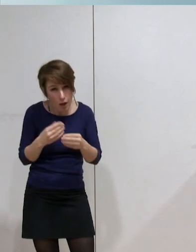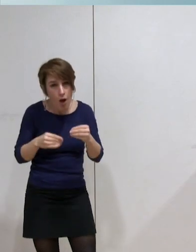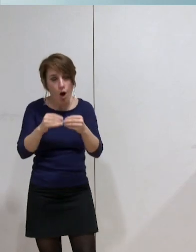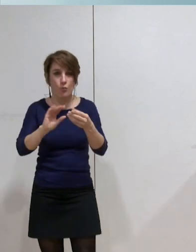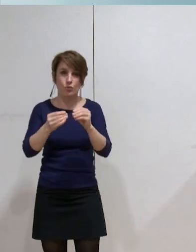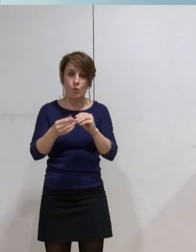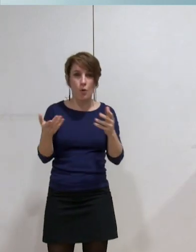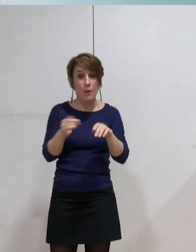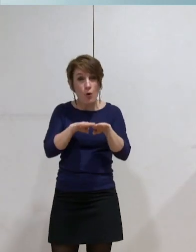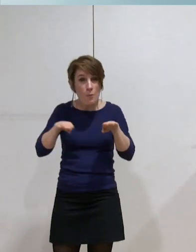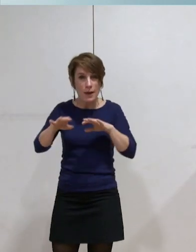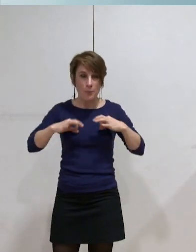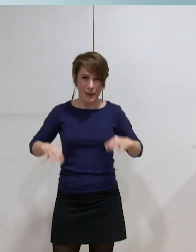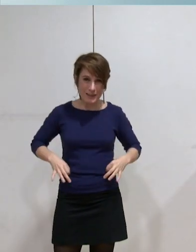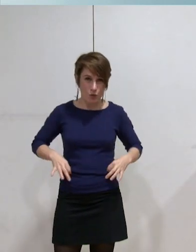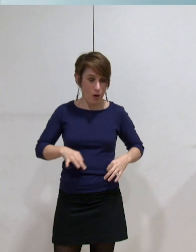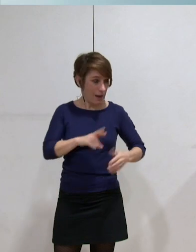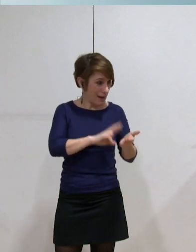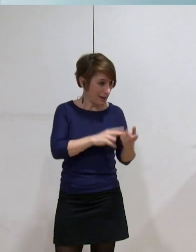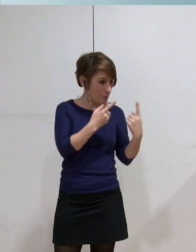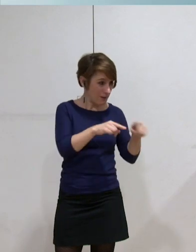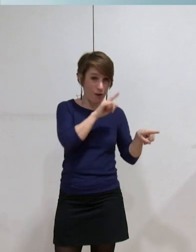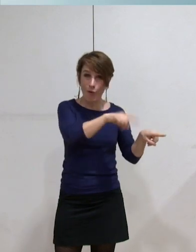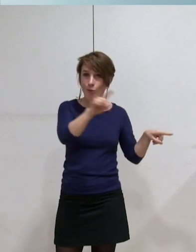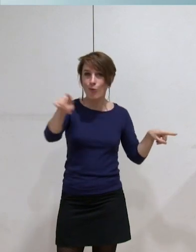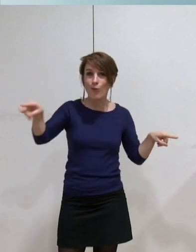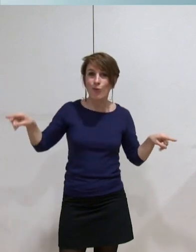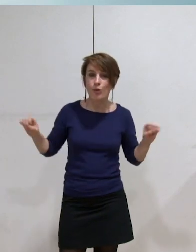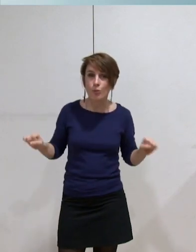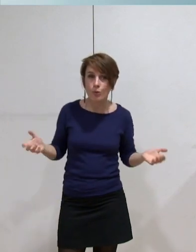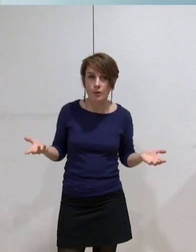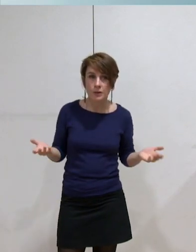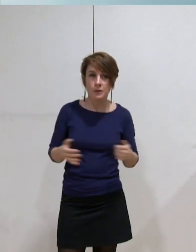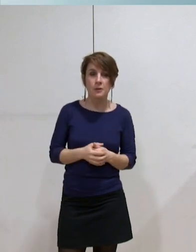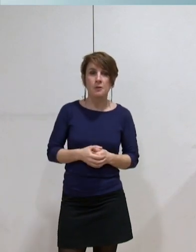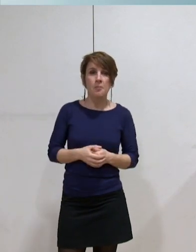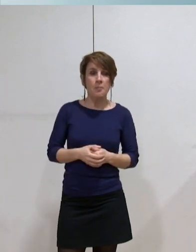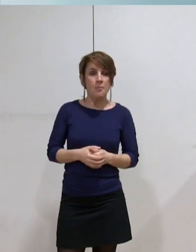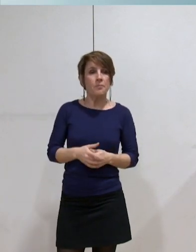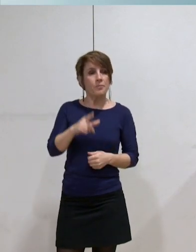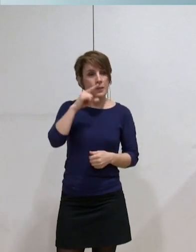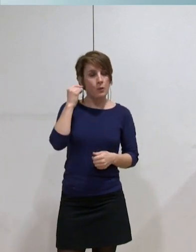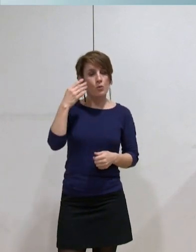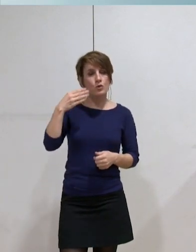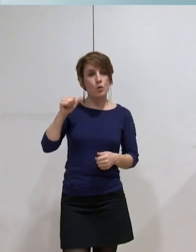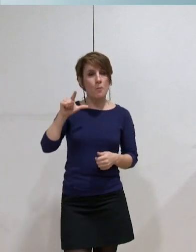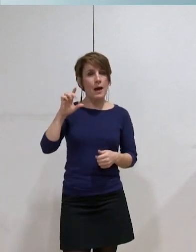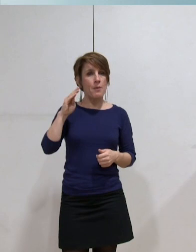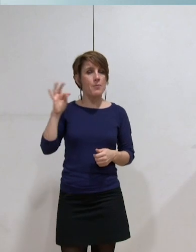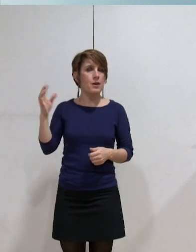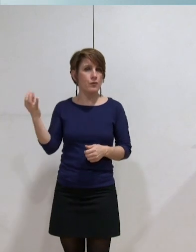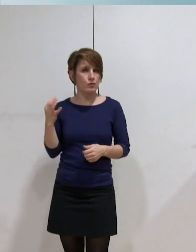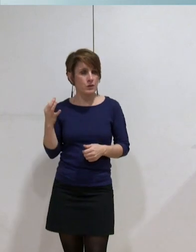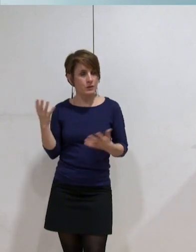contrainte du périscolaire entre deux écoles différentes monsieur malb vous avez confirmé vous avez affirmé pardon en commission que le